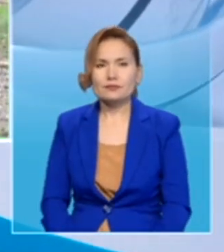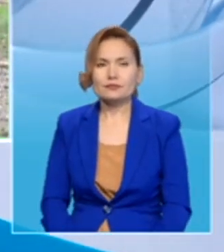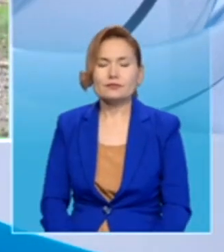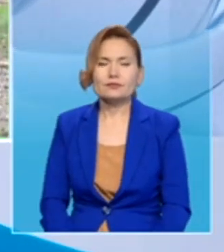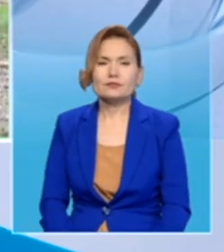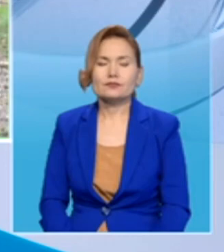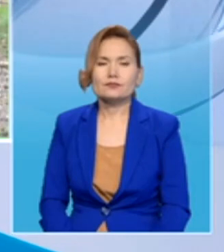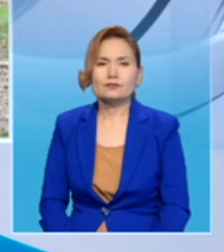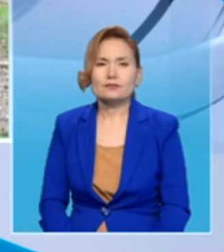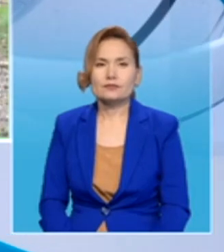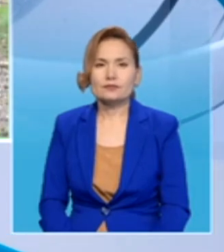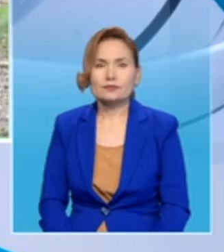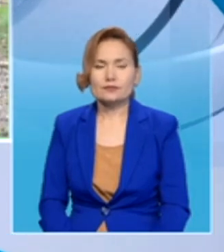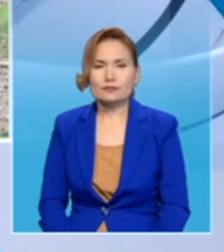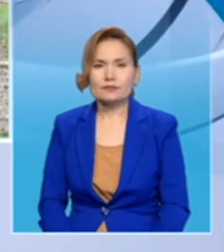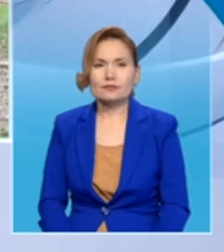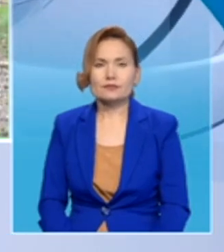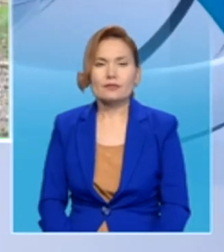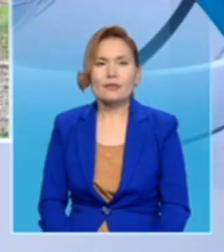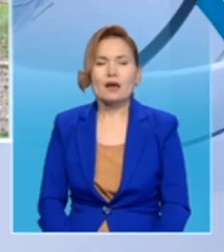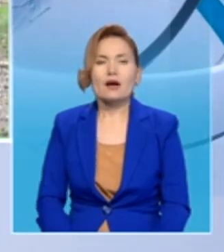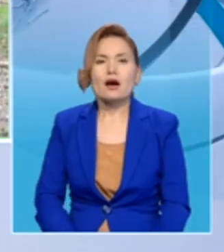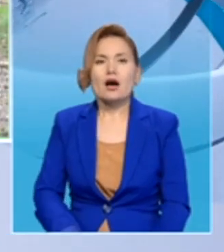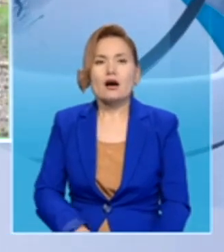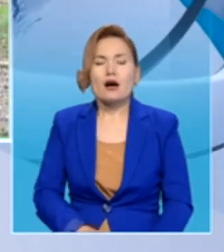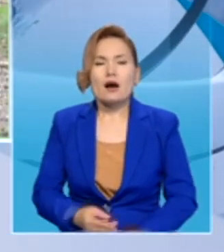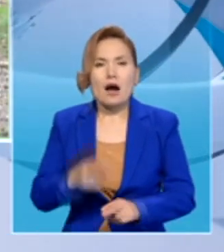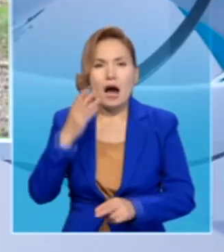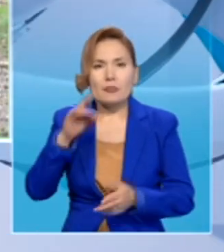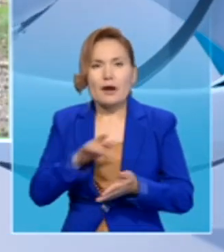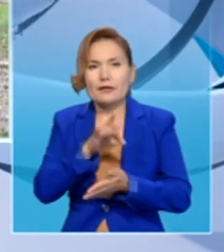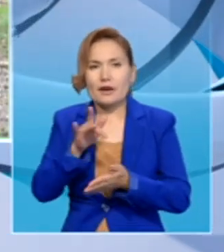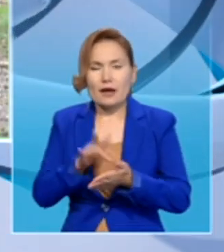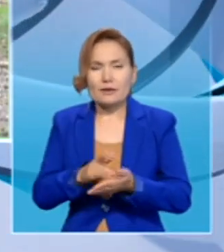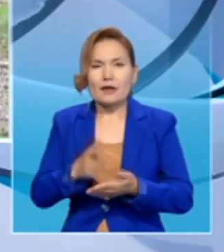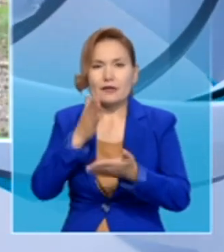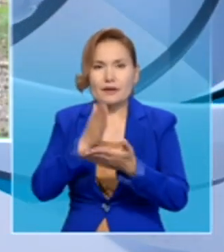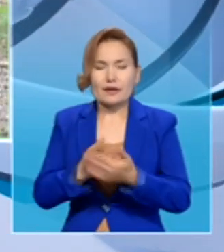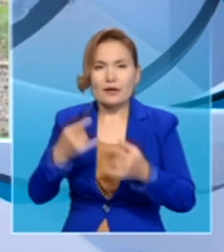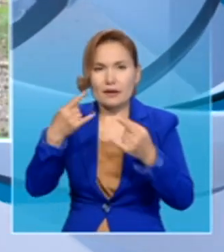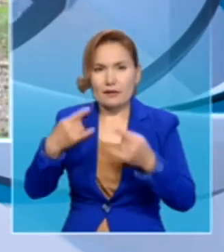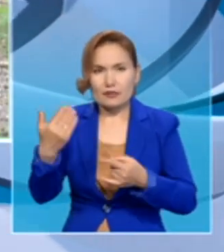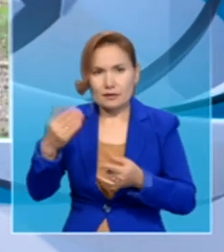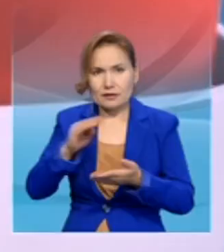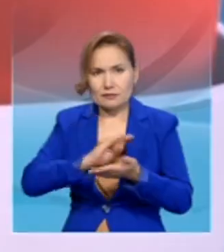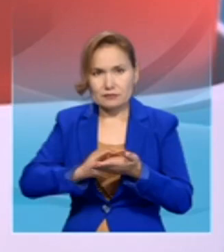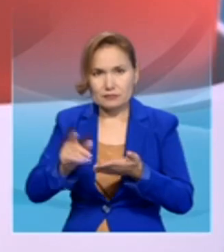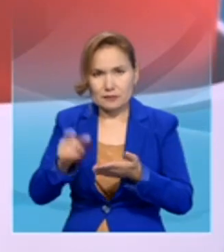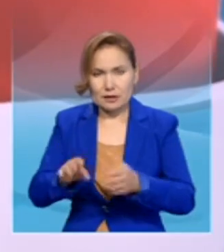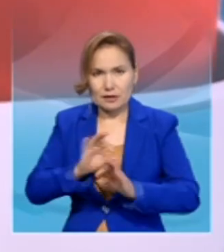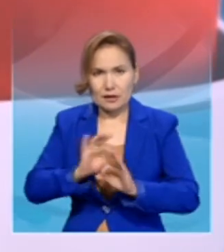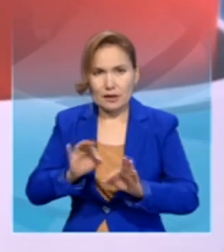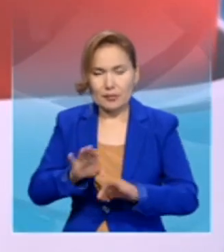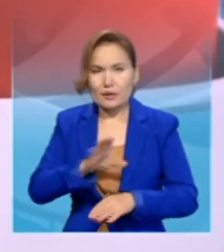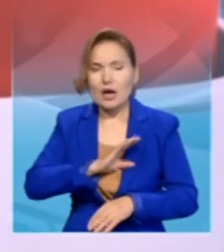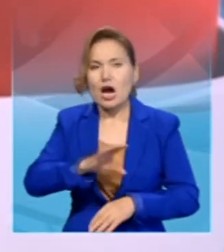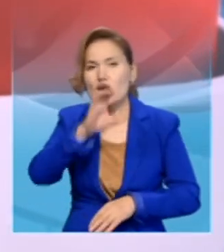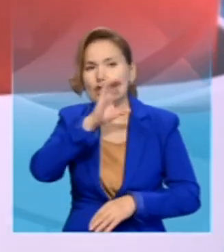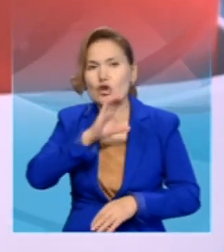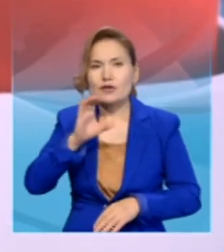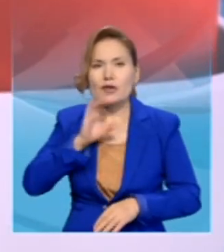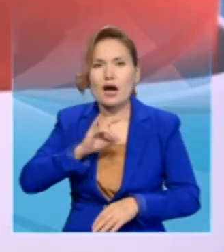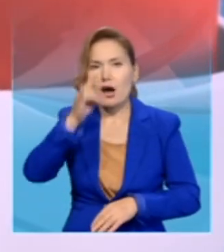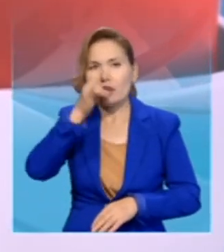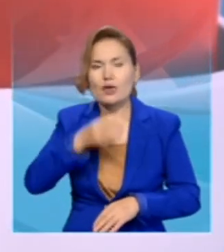осы, сөз сүзгін өзіңде. Рахмет әріптес, Алматыдан тікелей қосылған әріптесім Қуан Нұрақын. Солтүстік Қазақстан